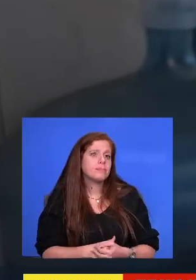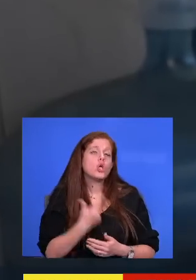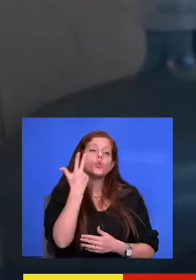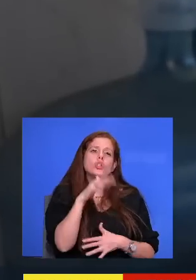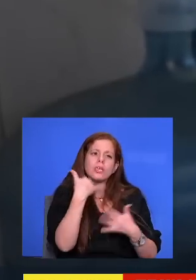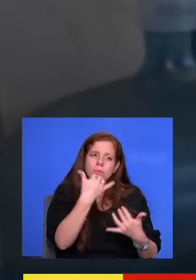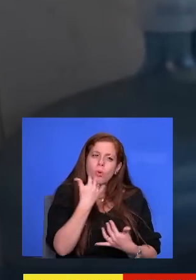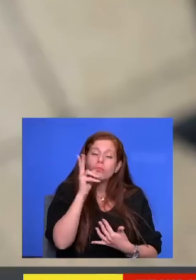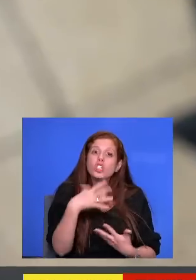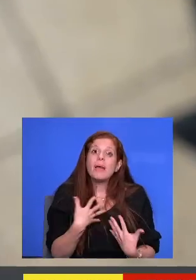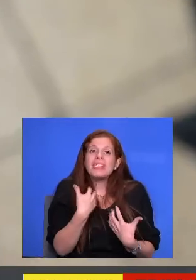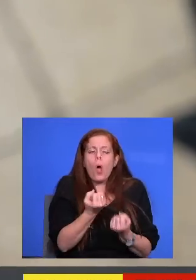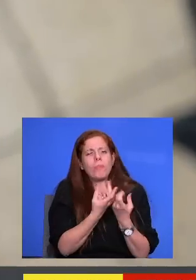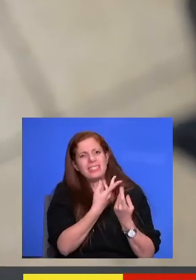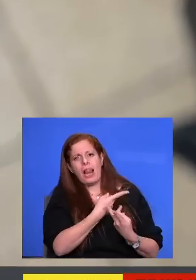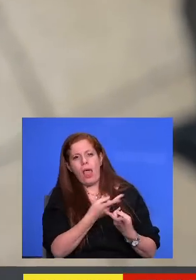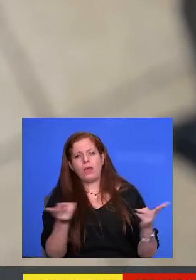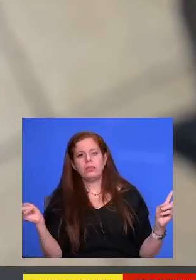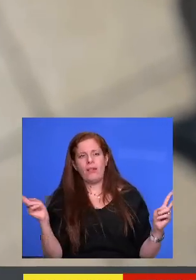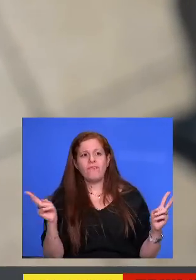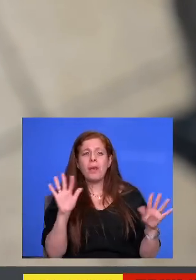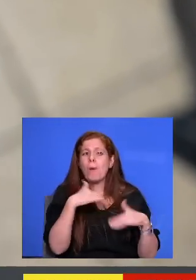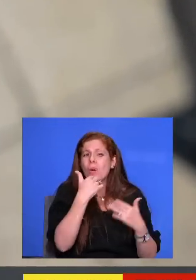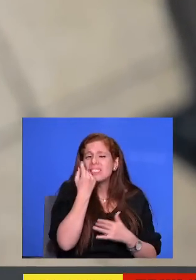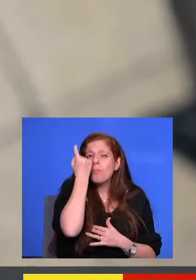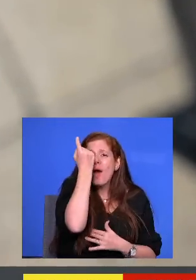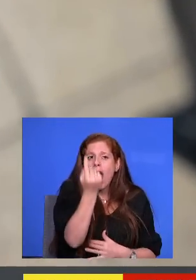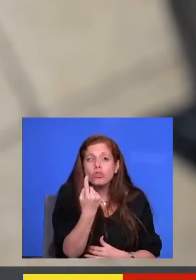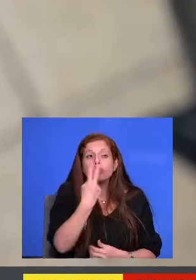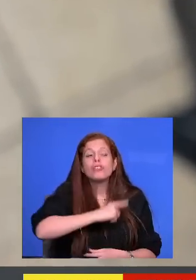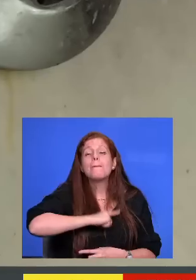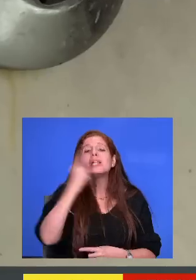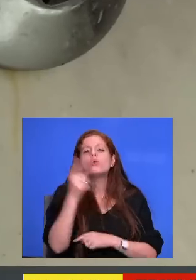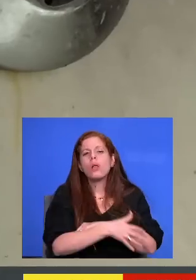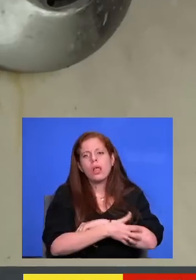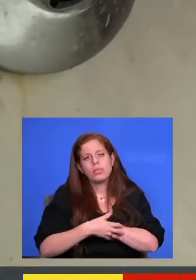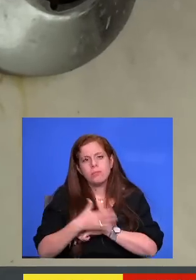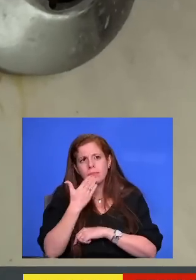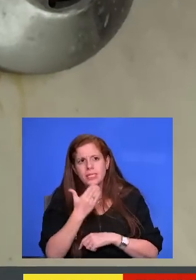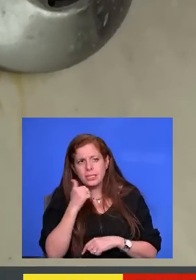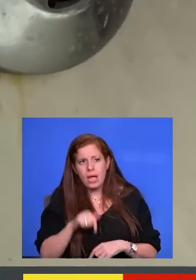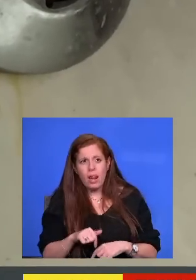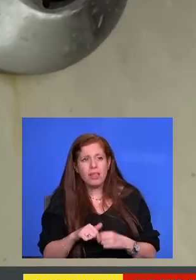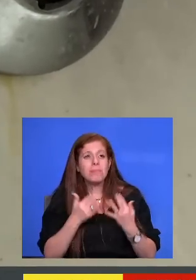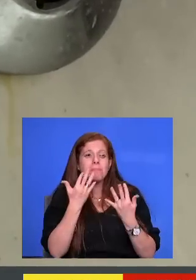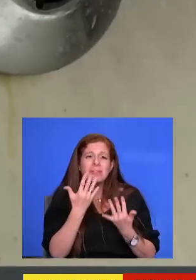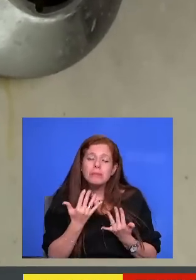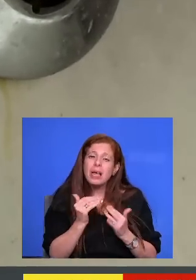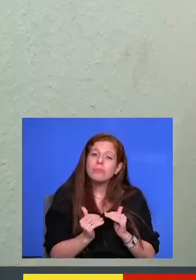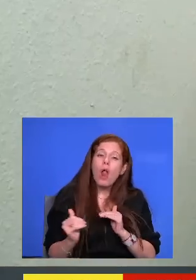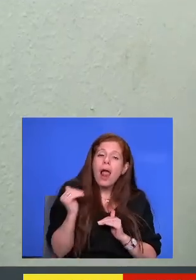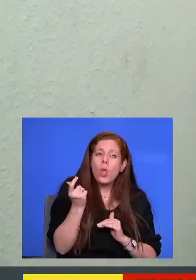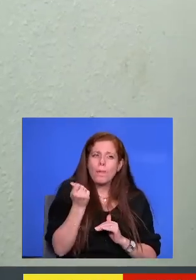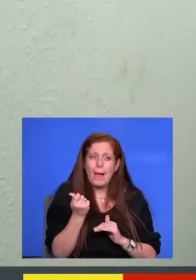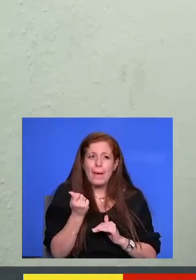להם האומץ להיחשף מאחורי סיפור אחד גדול של 2 מיליון עניים בישראל. מספרים של עליות מחירים,